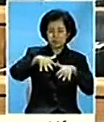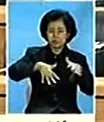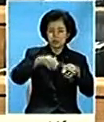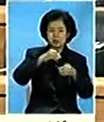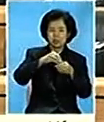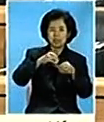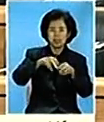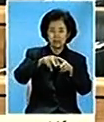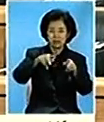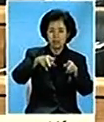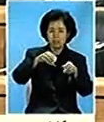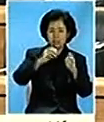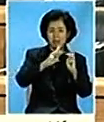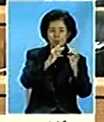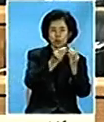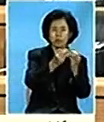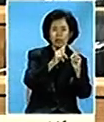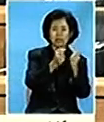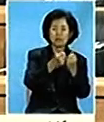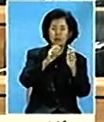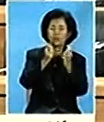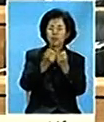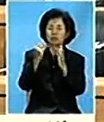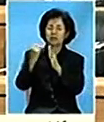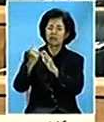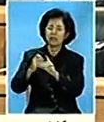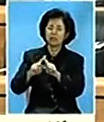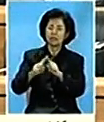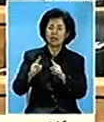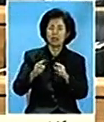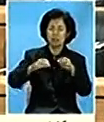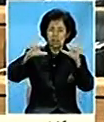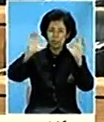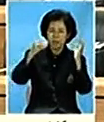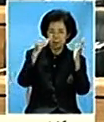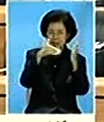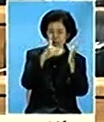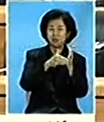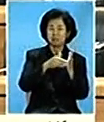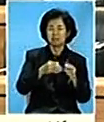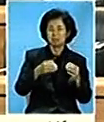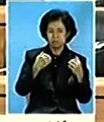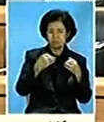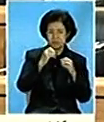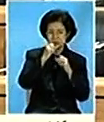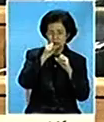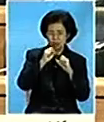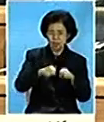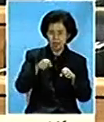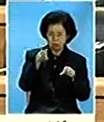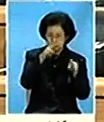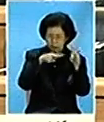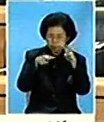ที่ไม่ว่าจะเป็นในหมู่บ้านในตำบลในอำเภอในจังหวัดต่างๆรวมทั้งรัฐบาลกลางเนี่ยก็สามารถที่จะควบคุมกำกับได้ต